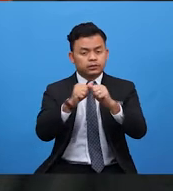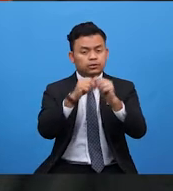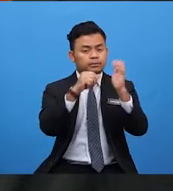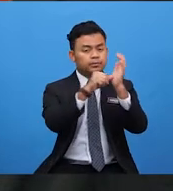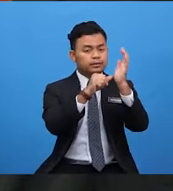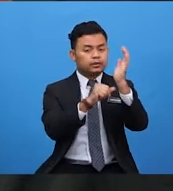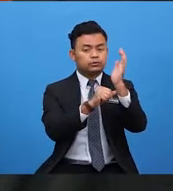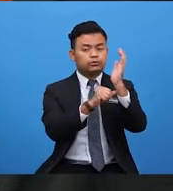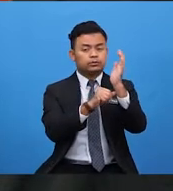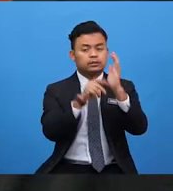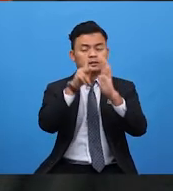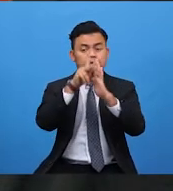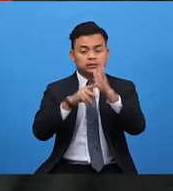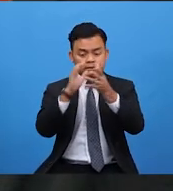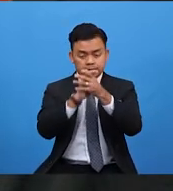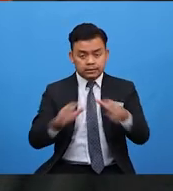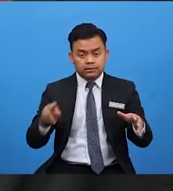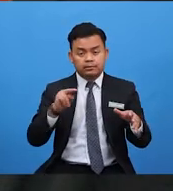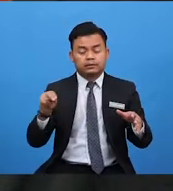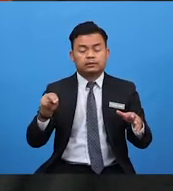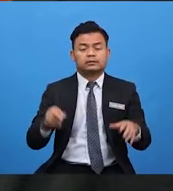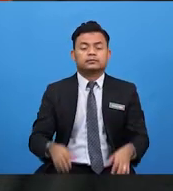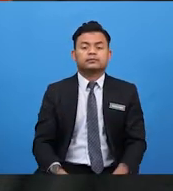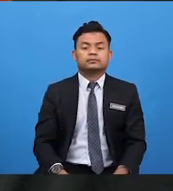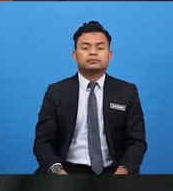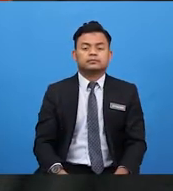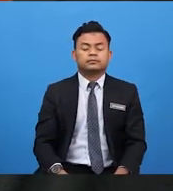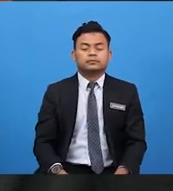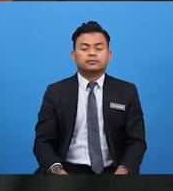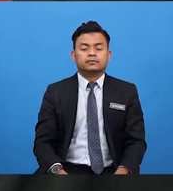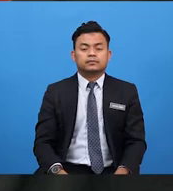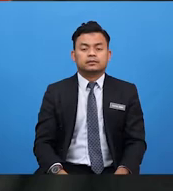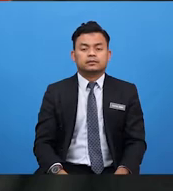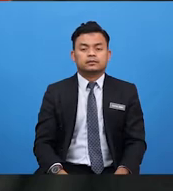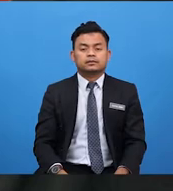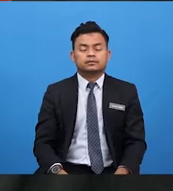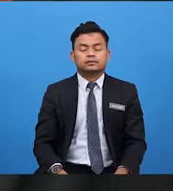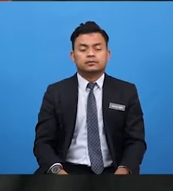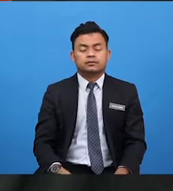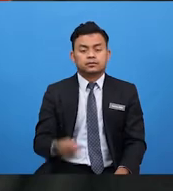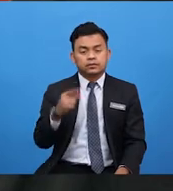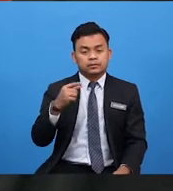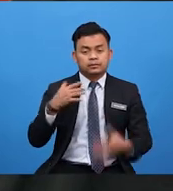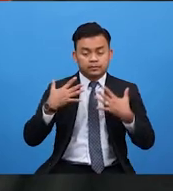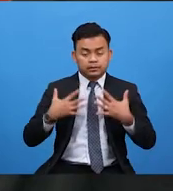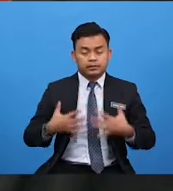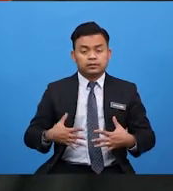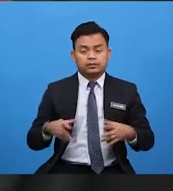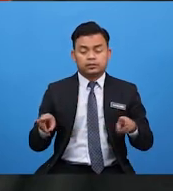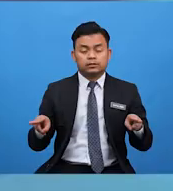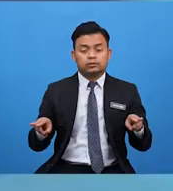bengkel. Etika pemakaian alat pelindungan diri yang sesuai untuk proses mematikan warna